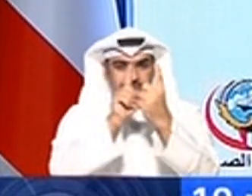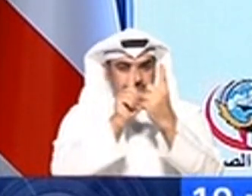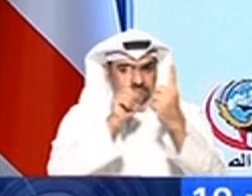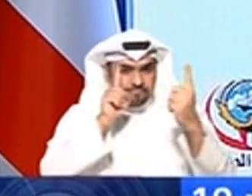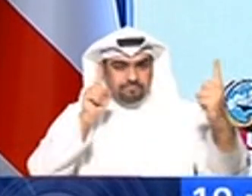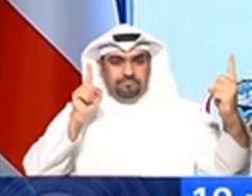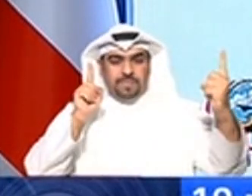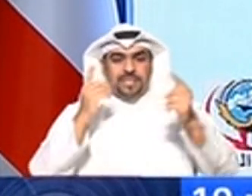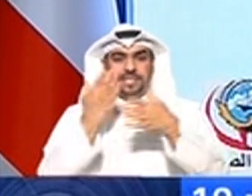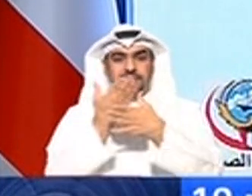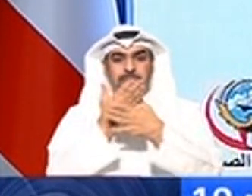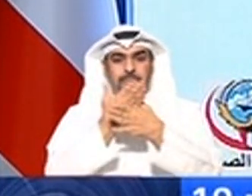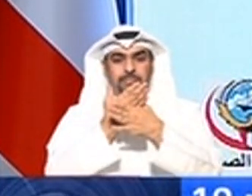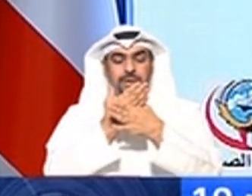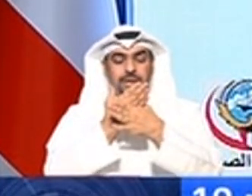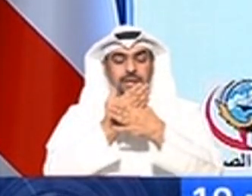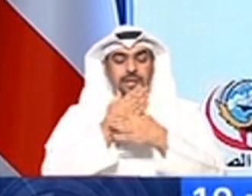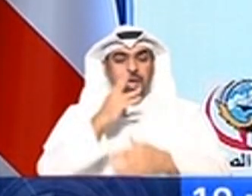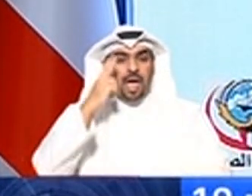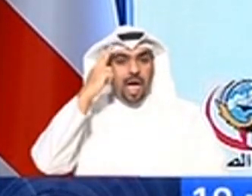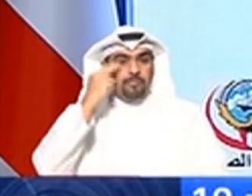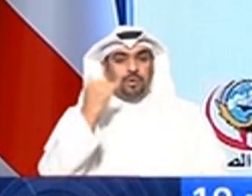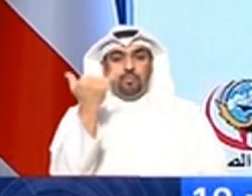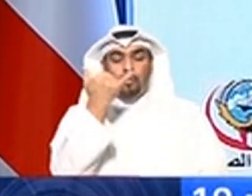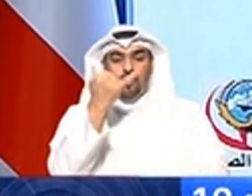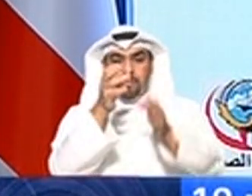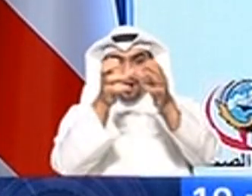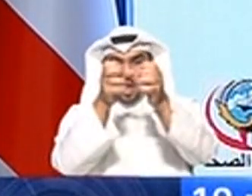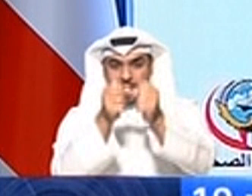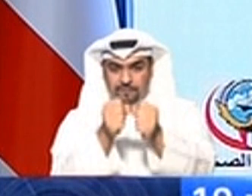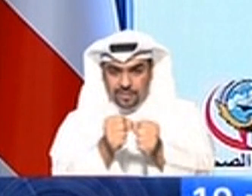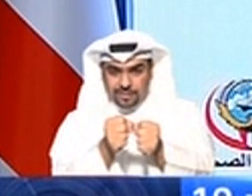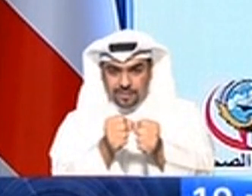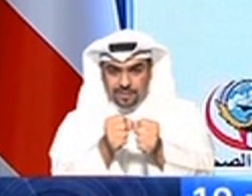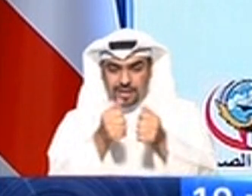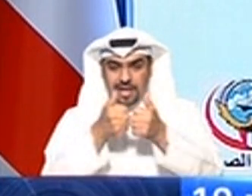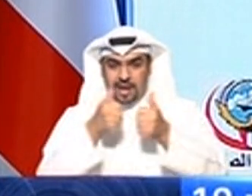يشاركوننا السكن أو مكان العمل.